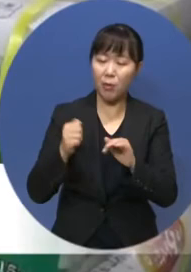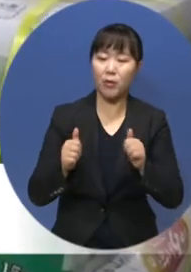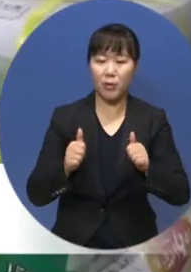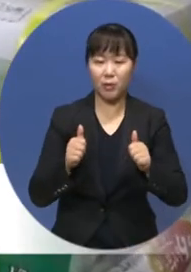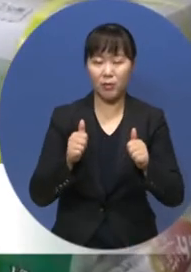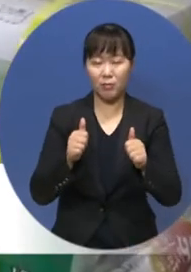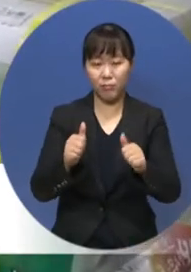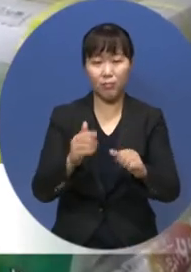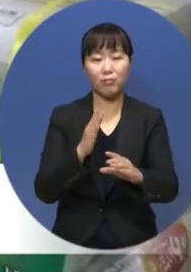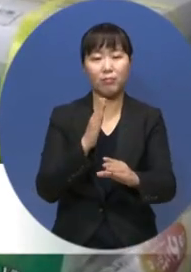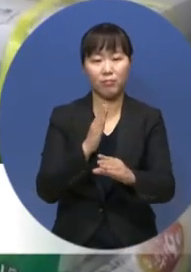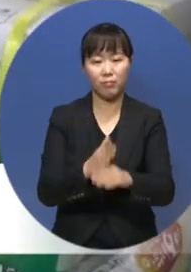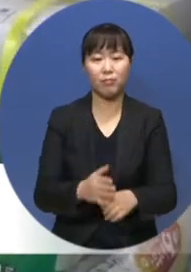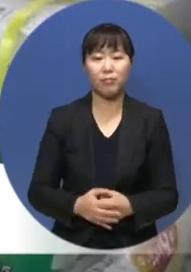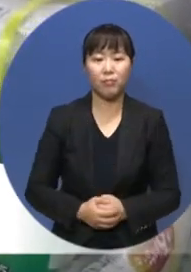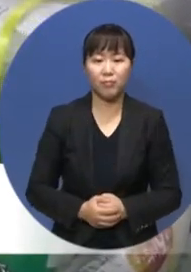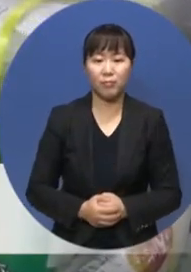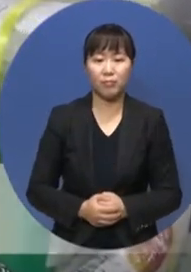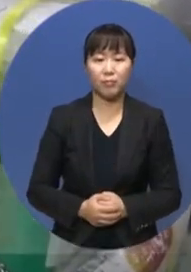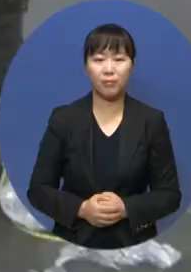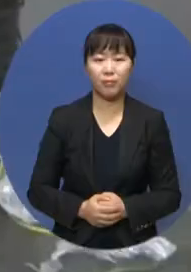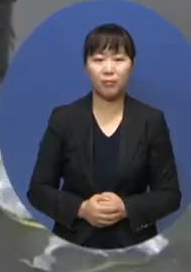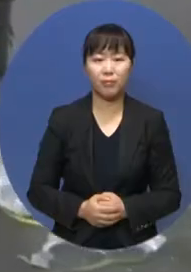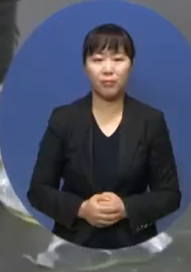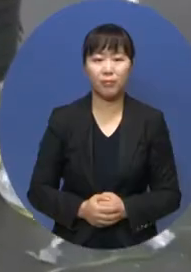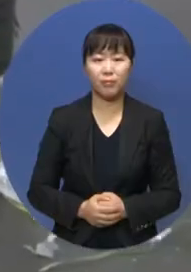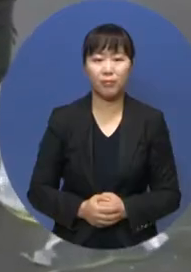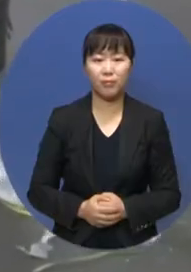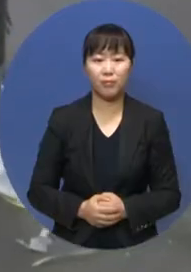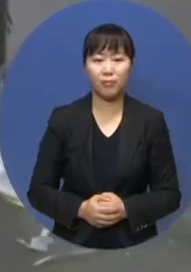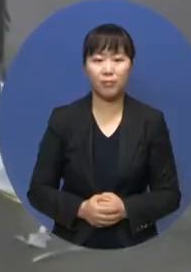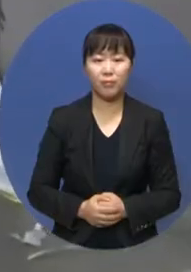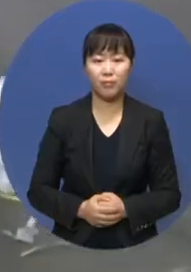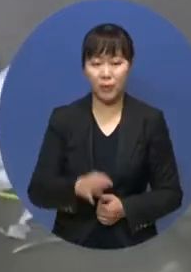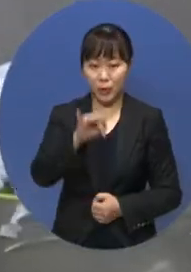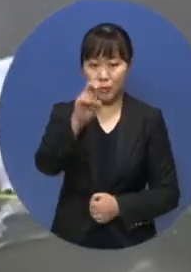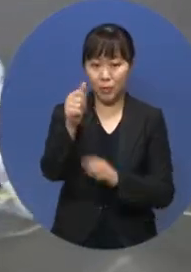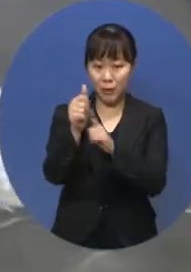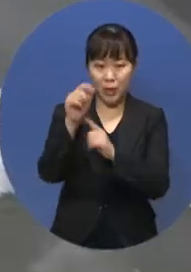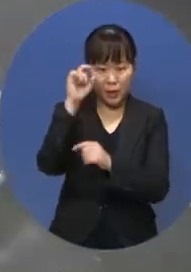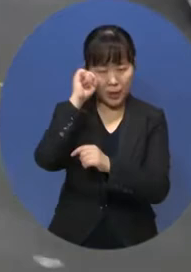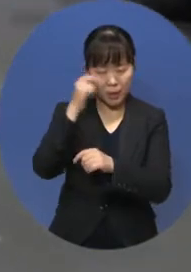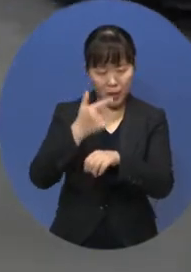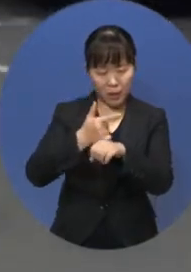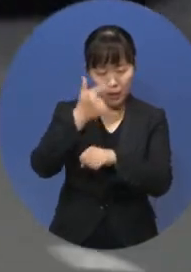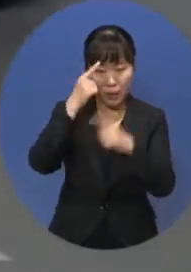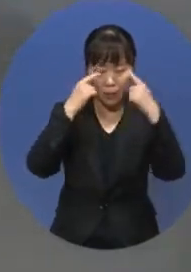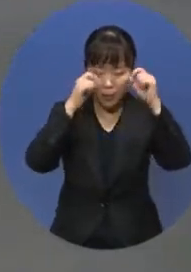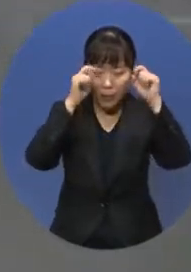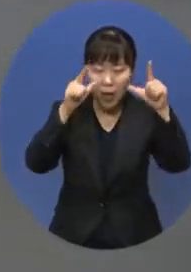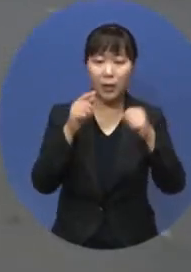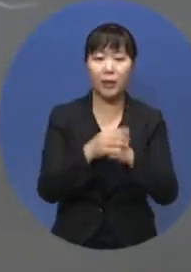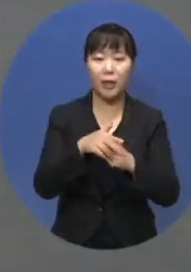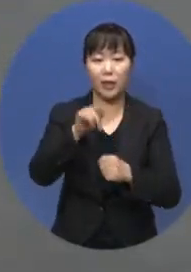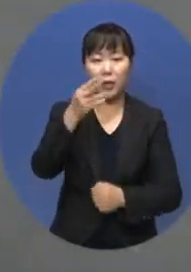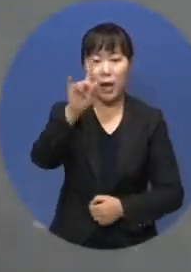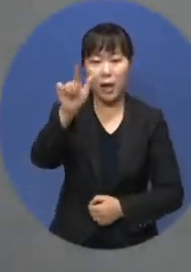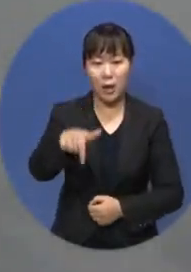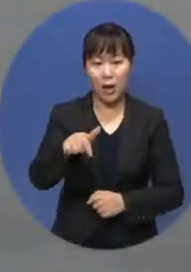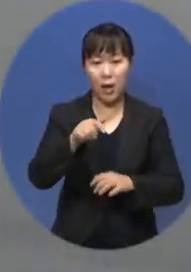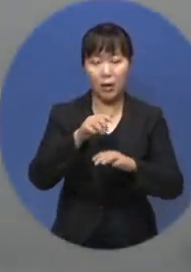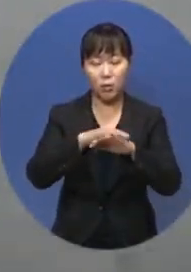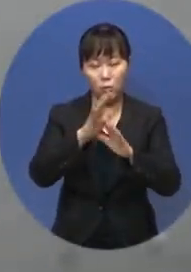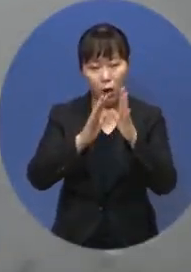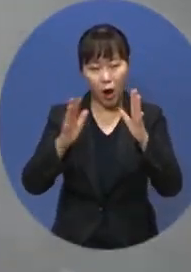갖고 열심히 하고 있습니다. 임 회장은 매일 새벽 6시에 일어나 가락